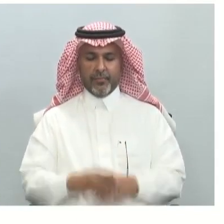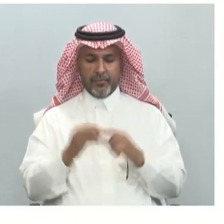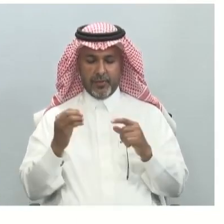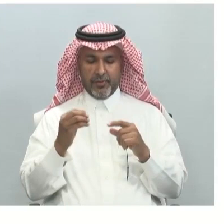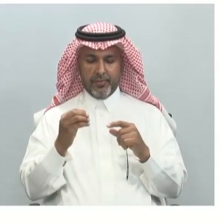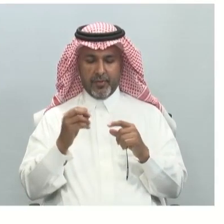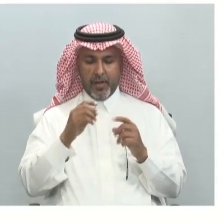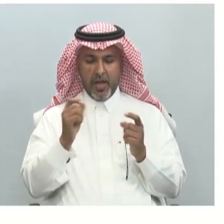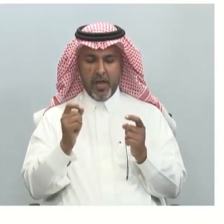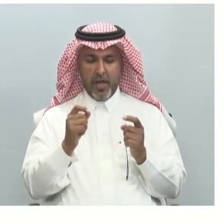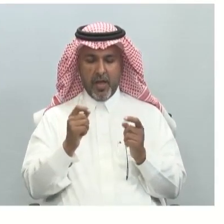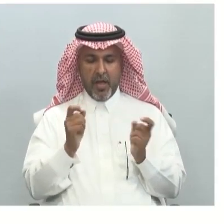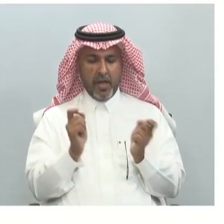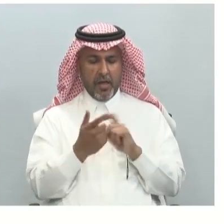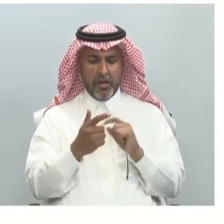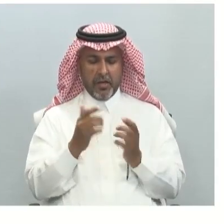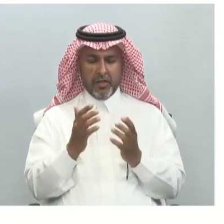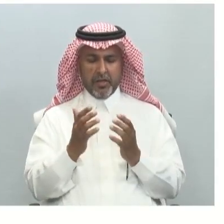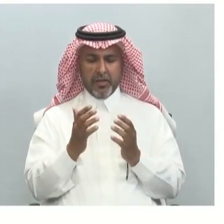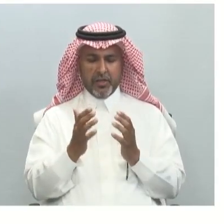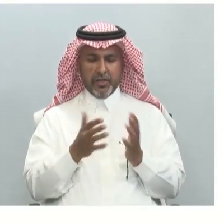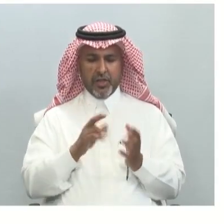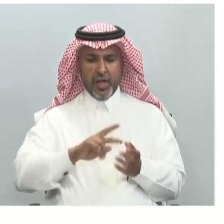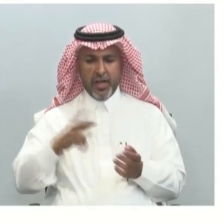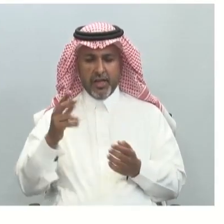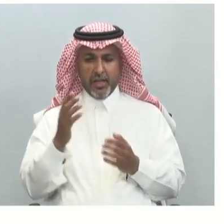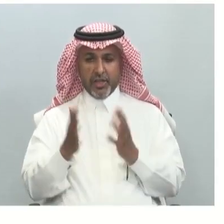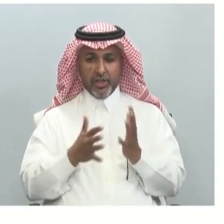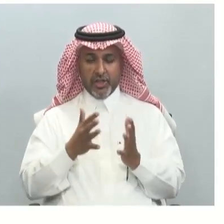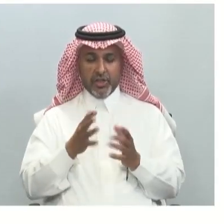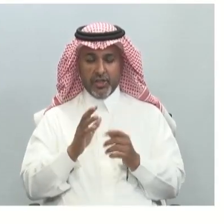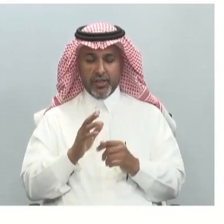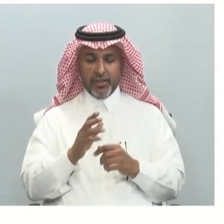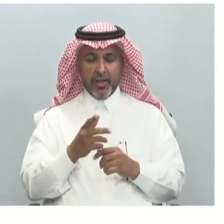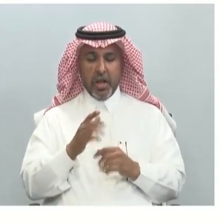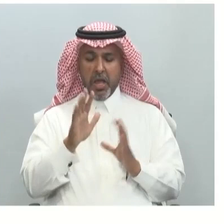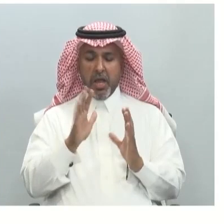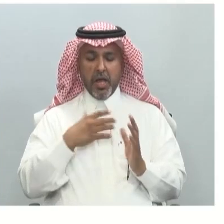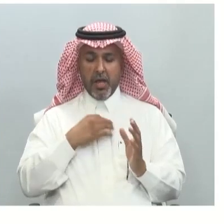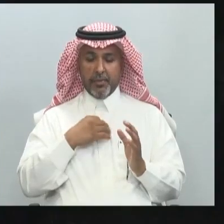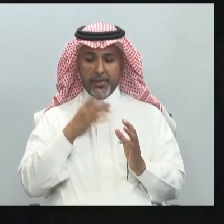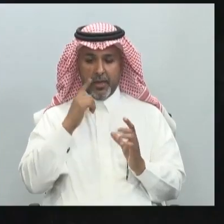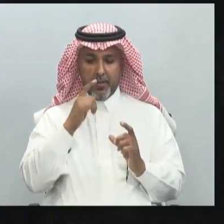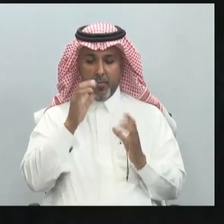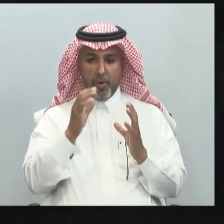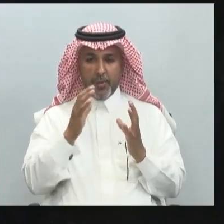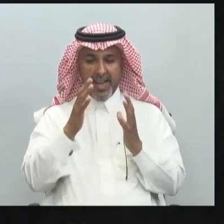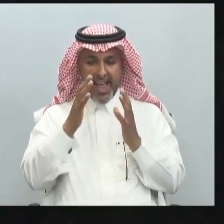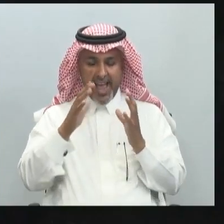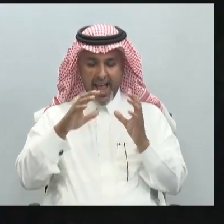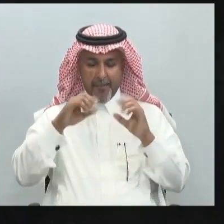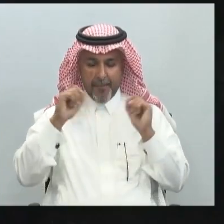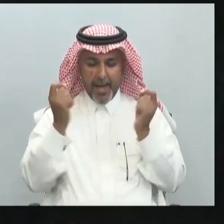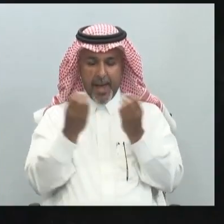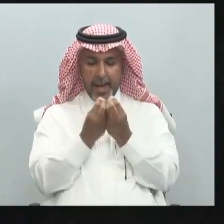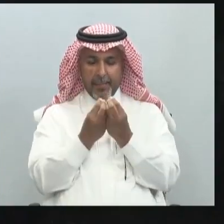اني انا اغير اشارات انا عندي اعداد عندي حدود لها قيمه احتفظ بنفس قيمها لكن اقول زائد بين